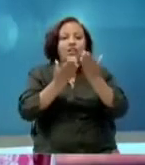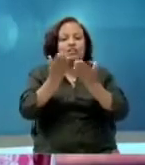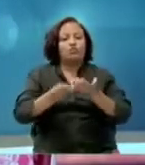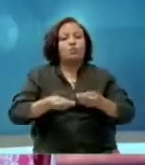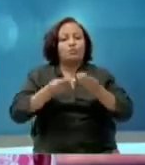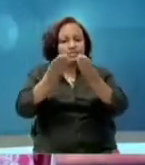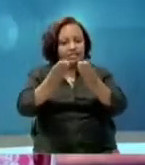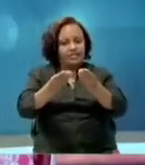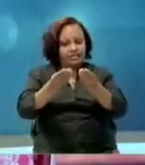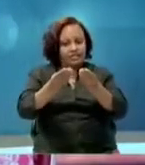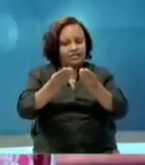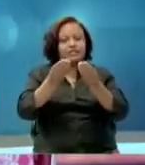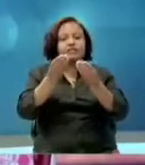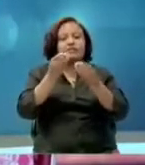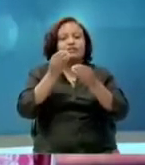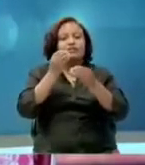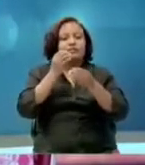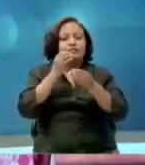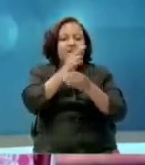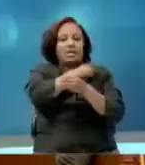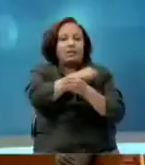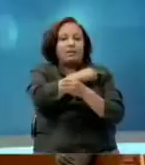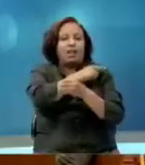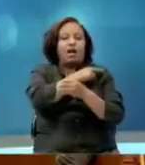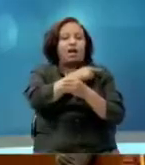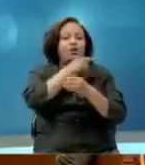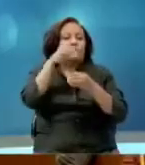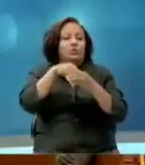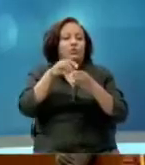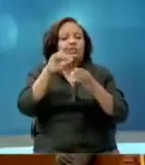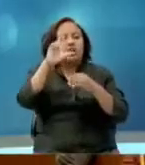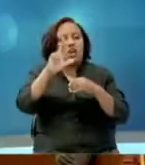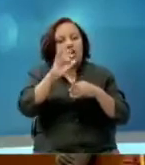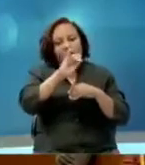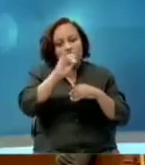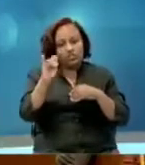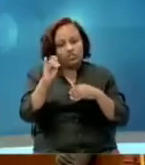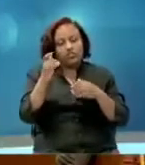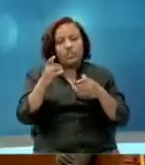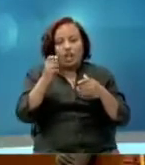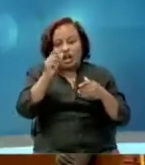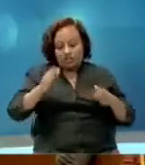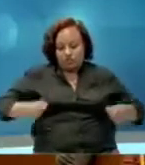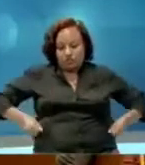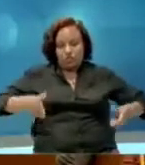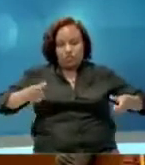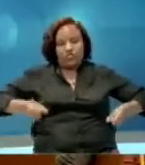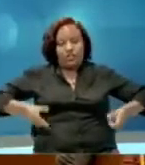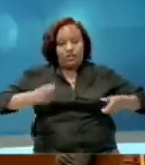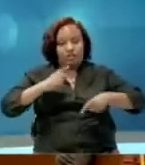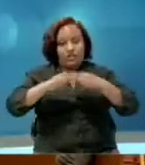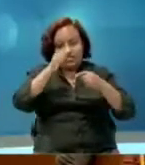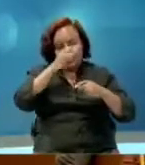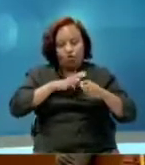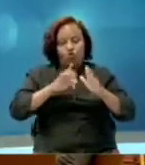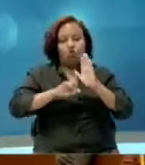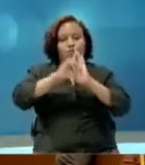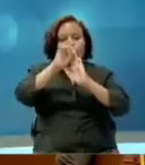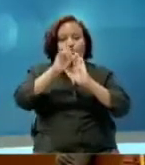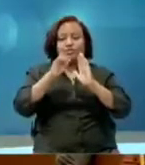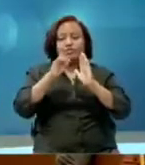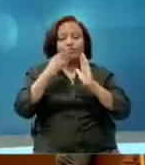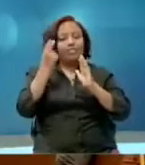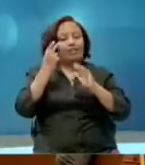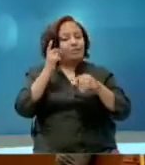መስጠትን በሕክምና መስጫ መሳሪያዎች ጨምሮ ማለት ነው። ራጅም ቢወሰድ አንድ በዊልቸር የሚሄድ ሰው ከቁመቱ አንጻር በዛ ሁኔታ መጠቀም